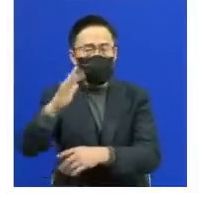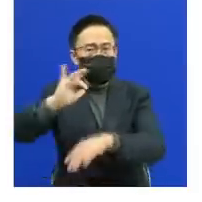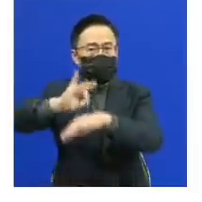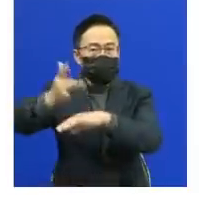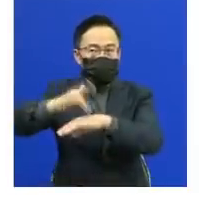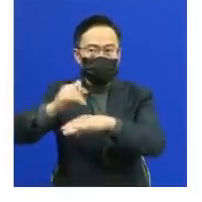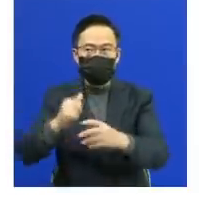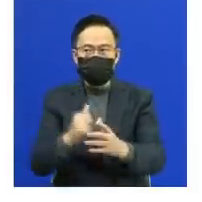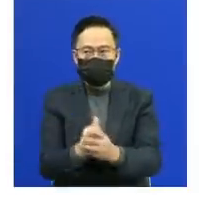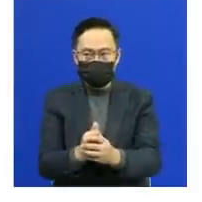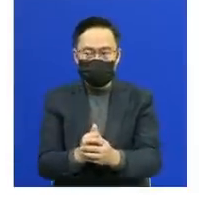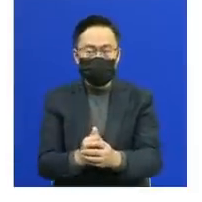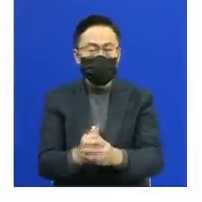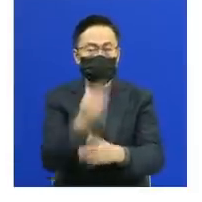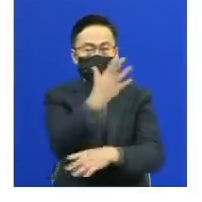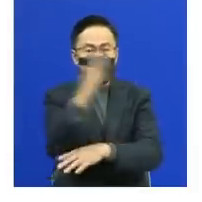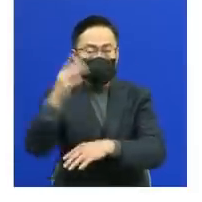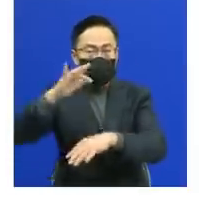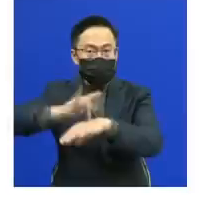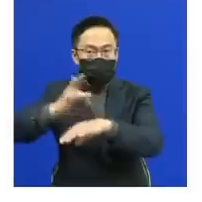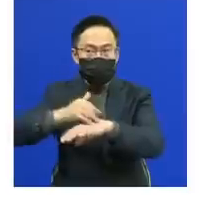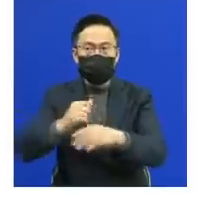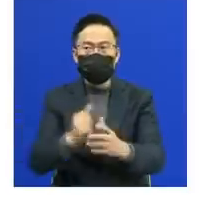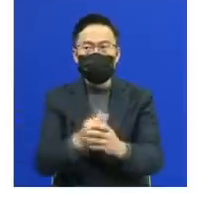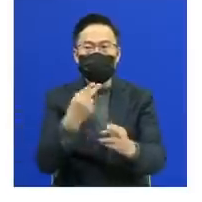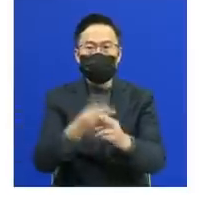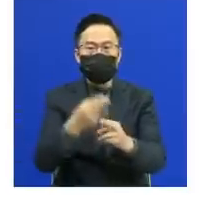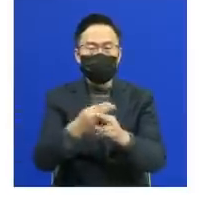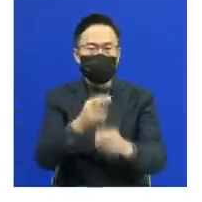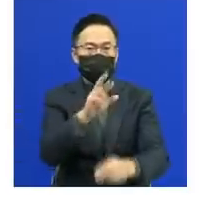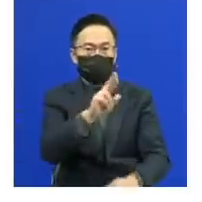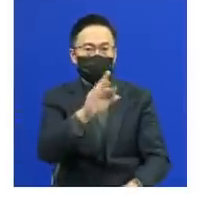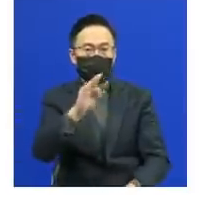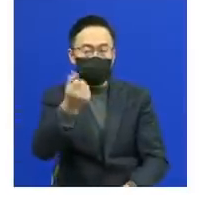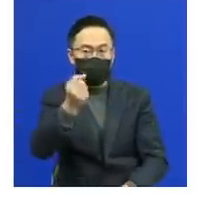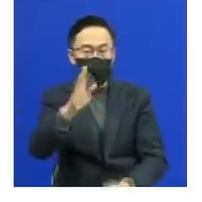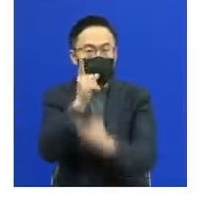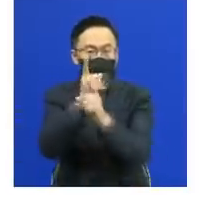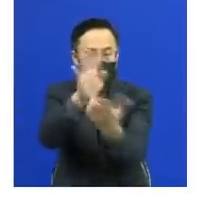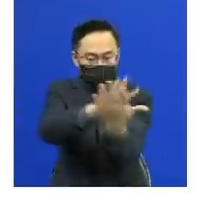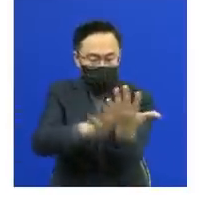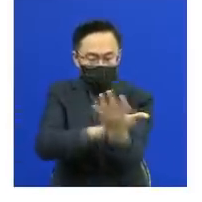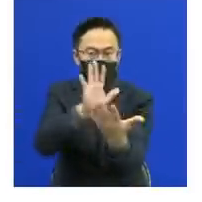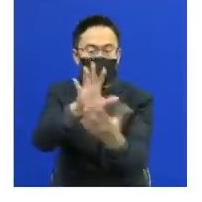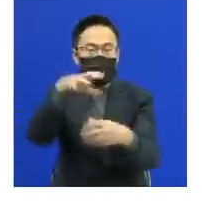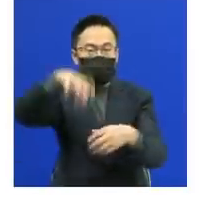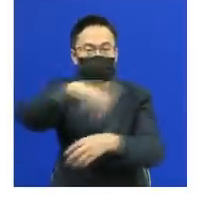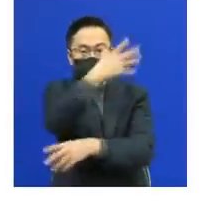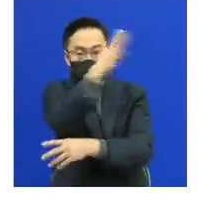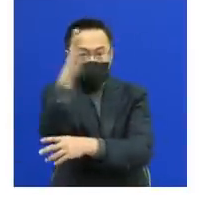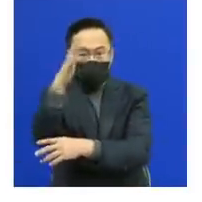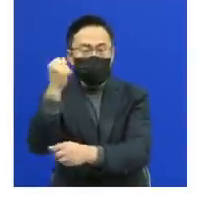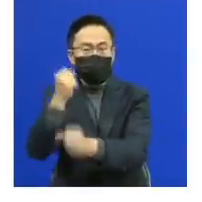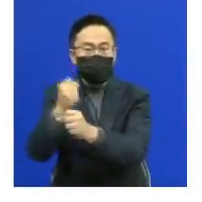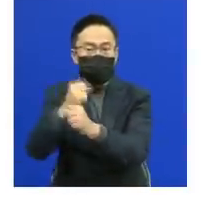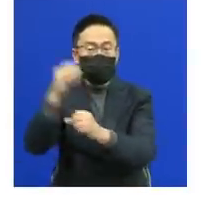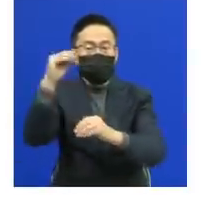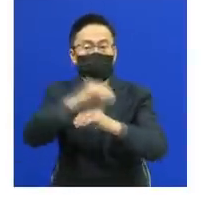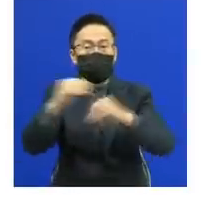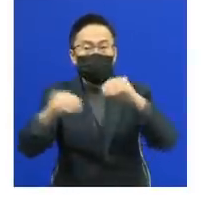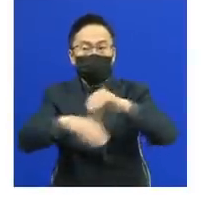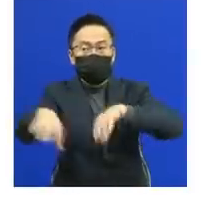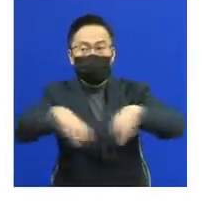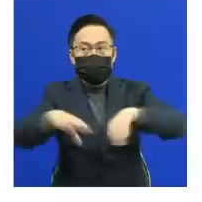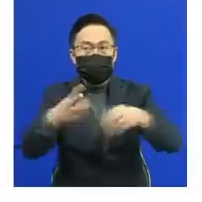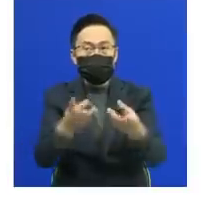คืน RF 15นะอยู่ในพื้นที่ที่กรมป่าไม้เตรียมดำเนินการตามโครงการจัดที่ดินทำกิน